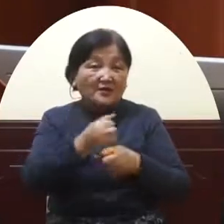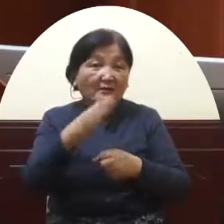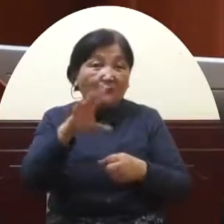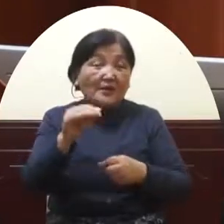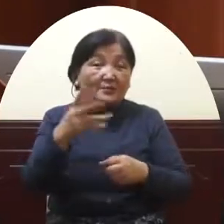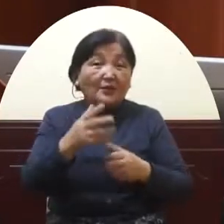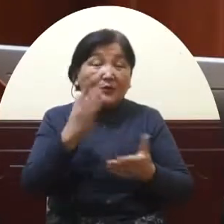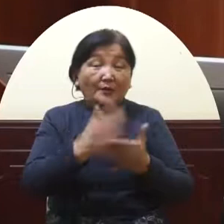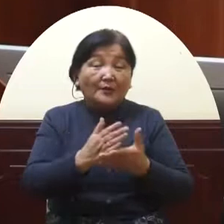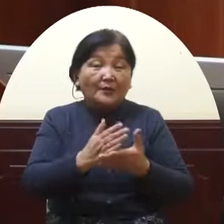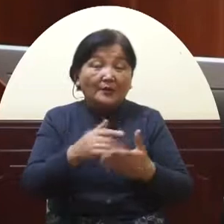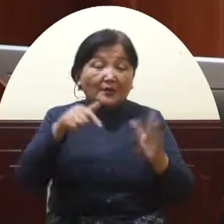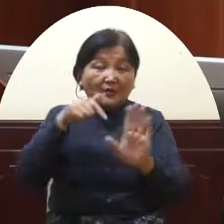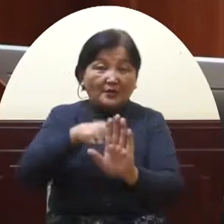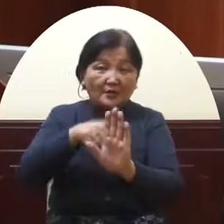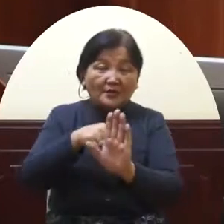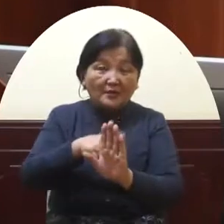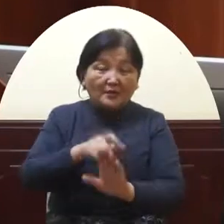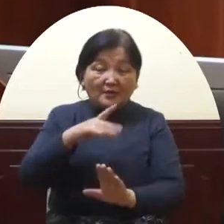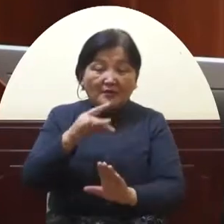энэний цаана маш том ноцтой эрх зөрчигдсэн.